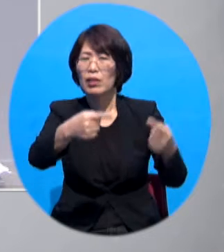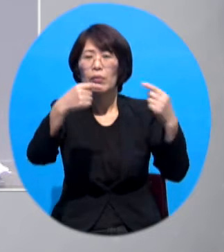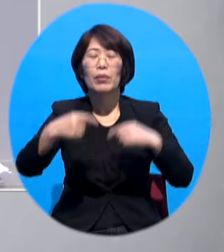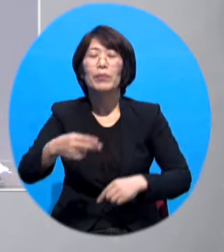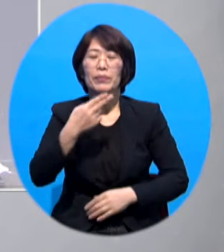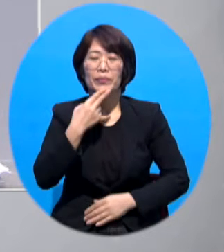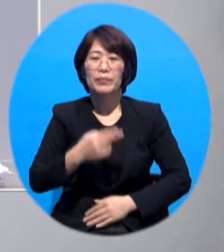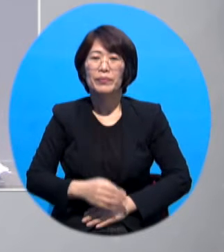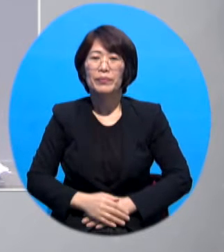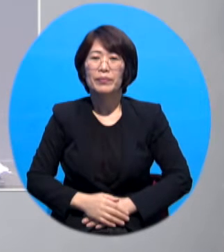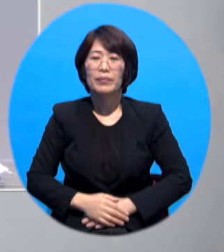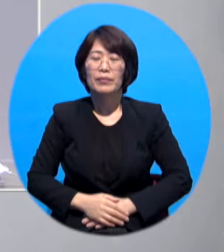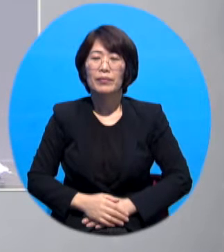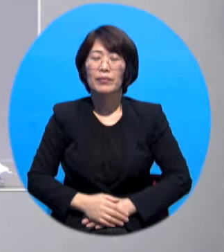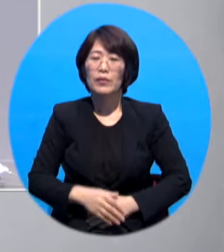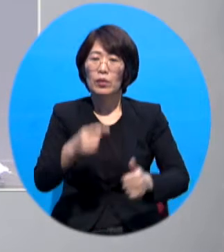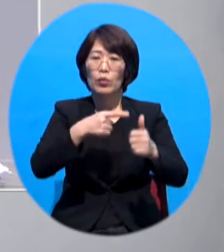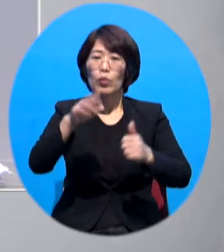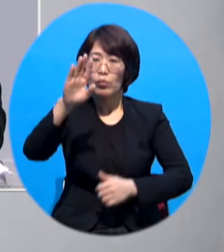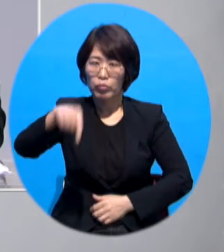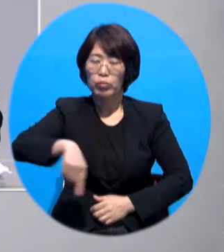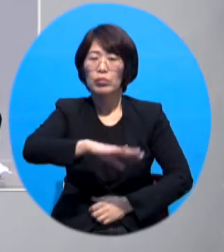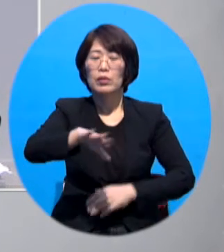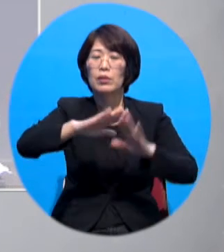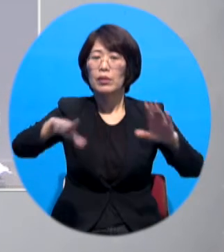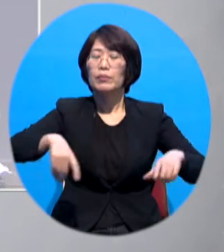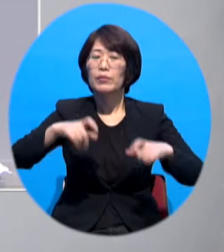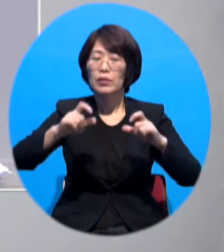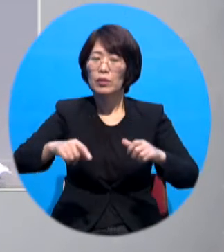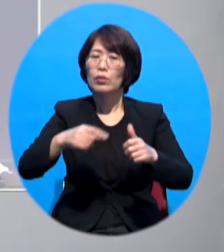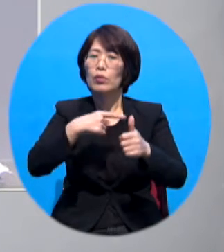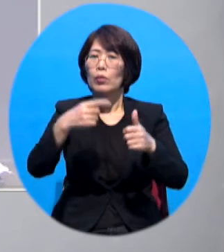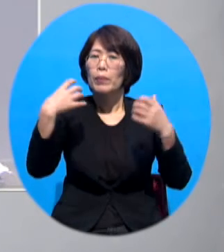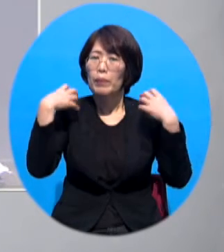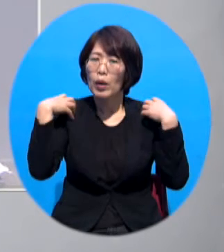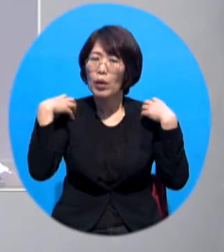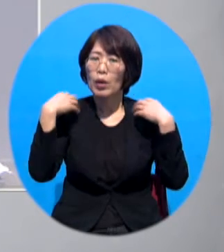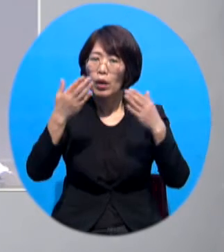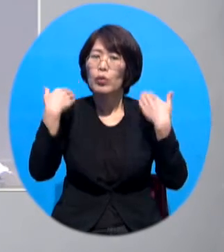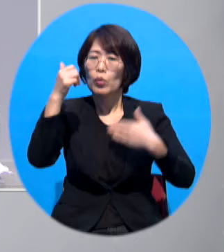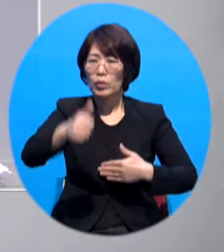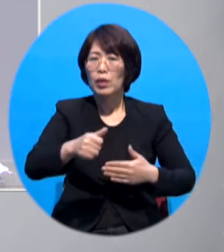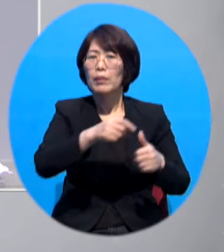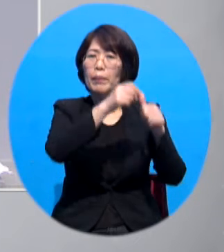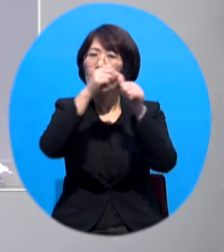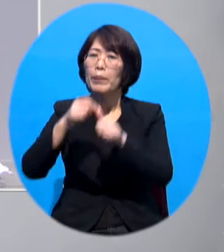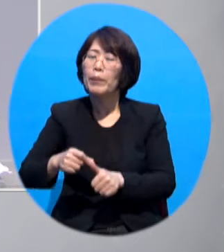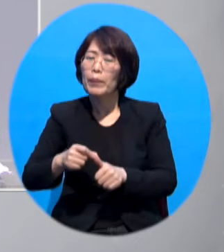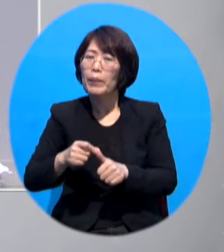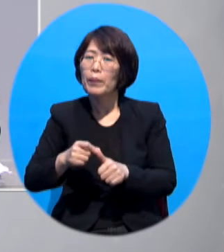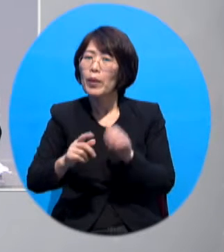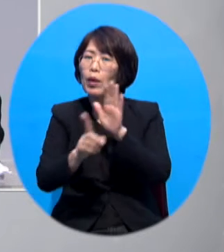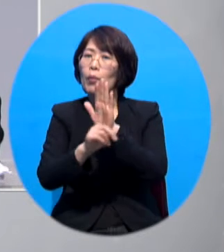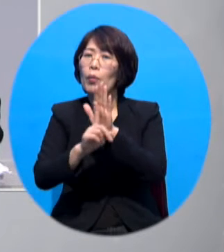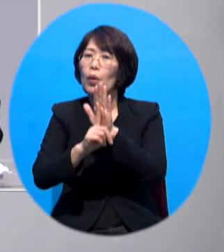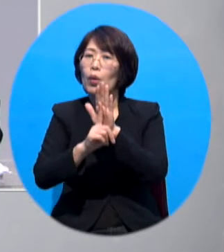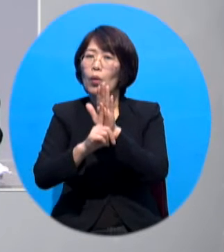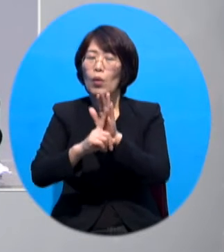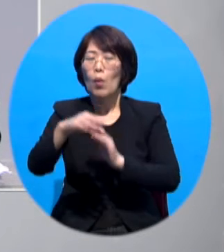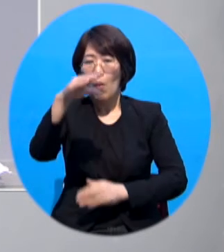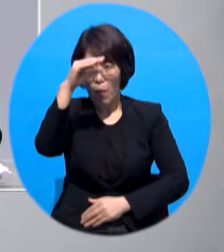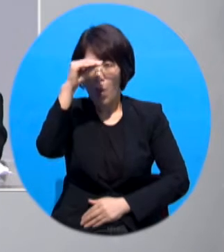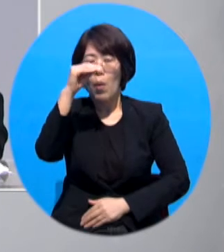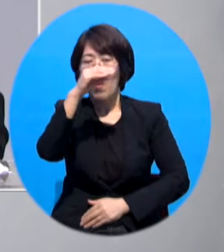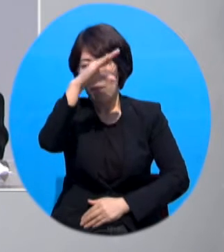없는 것이고요 어 교육부에서 우리 독일 청의 에 교장공모제 사례를 조사했는데 가장 전국 모범 이다